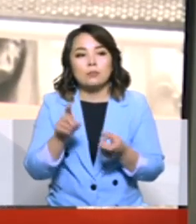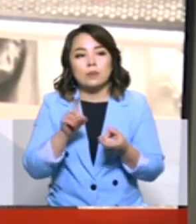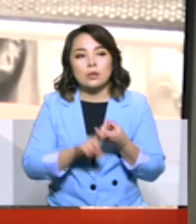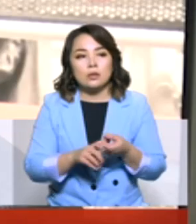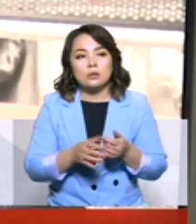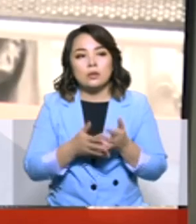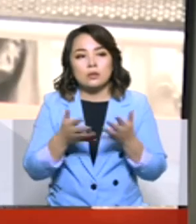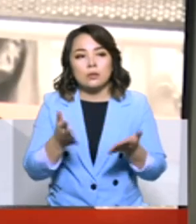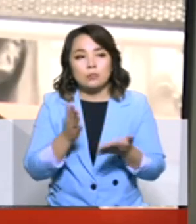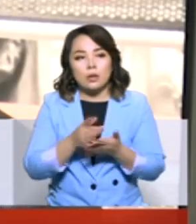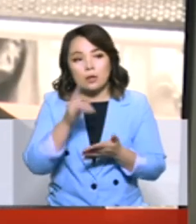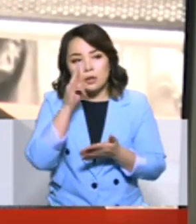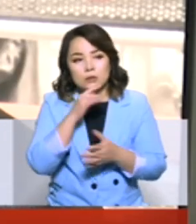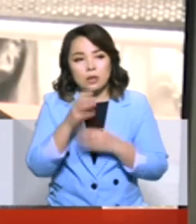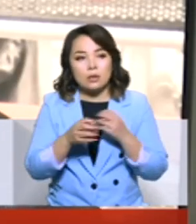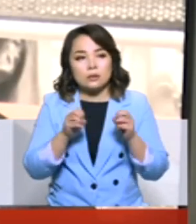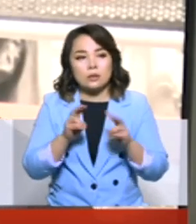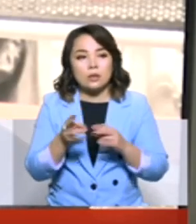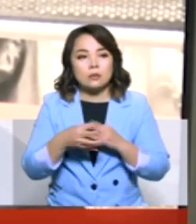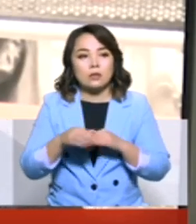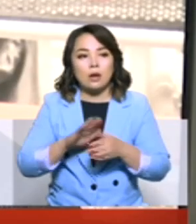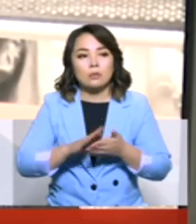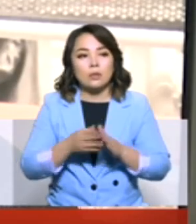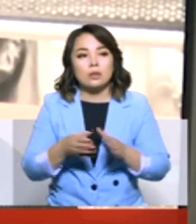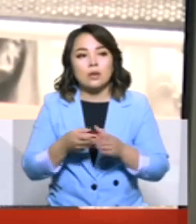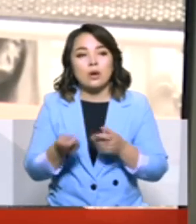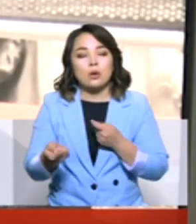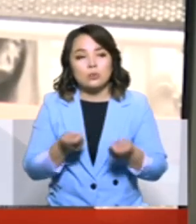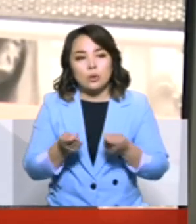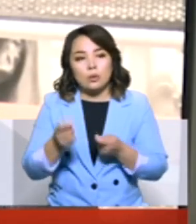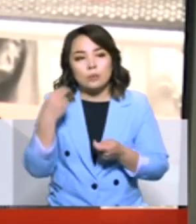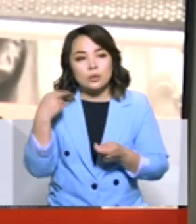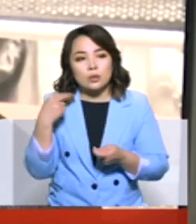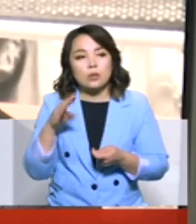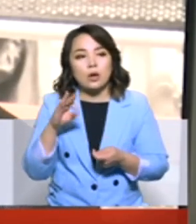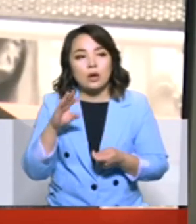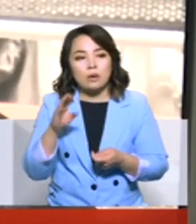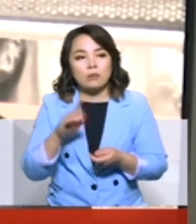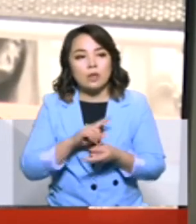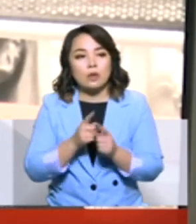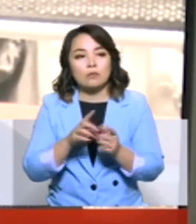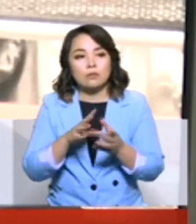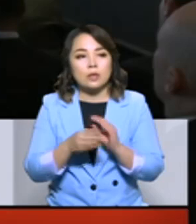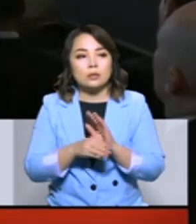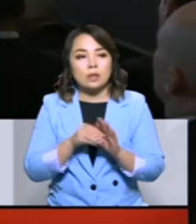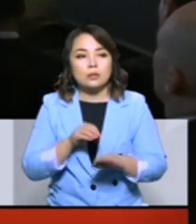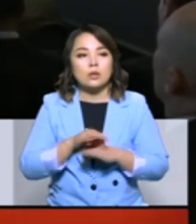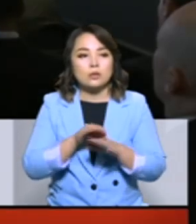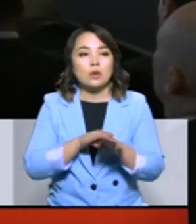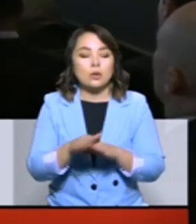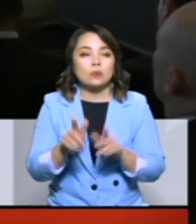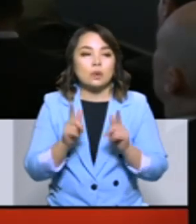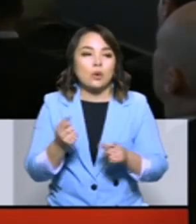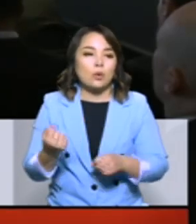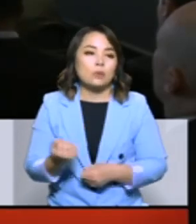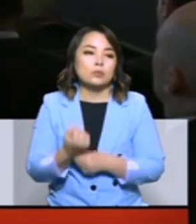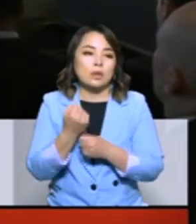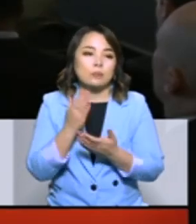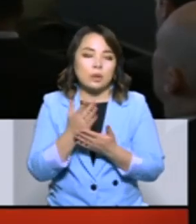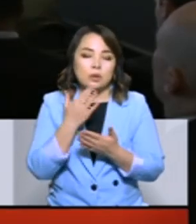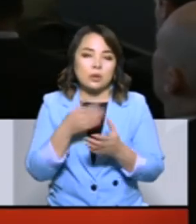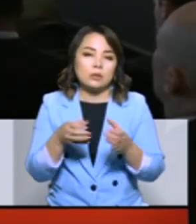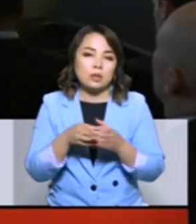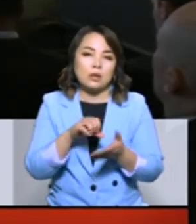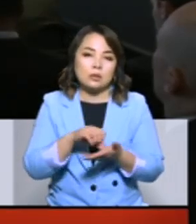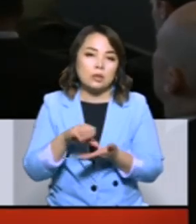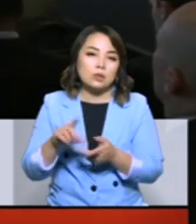бекем. Біз Қазақстанның халықаралық аренадағы позитивті ролін, президент Тоқаевтың реформаларын қолдаймыз. Форум барысында Қазақинвест ұлттық